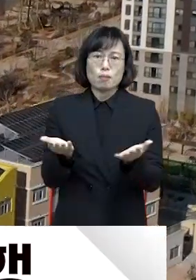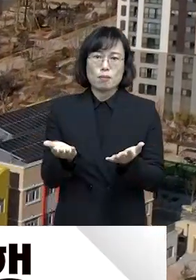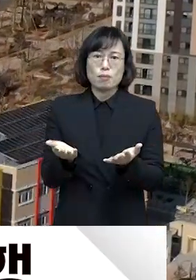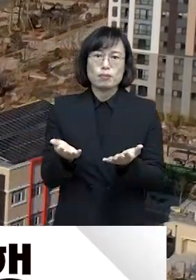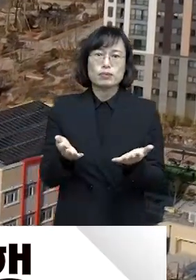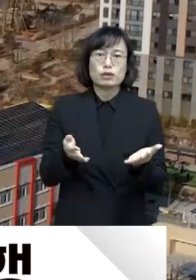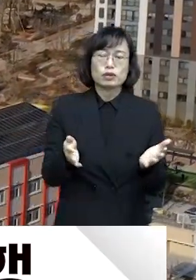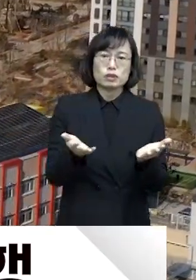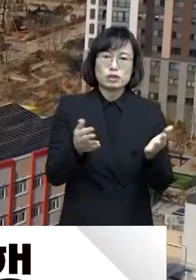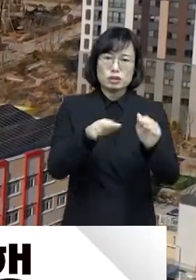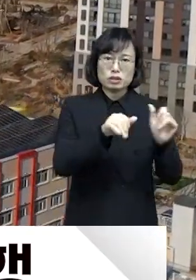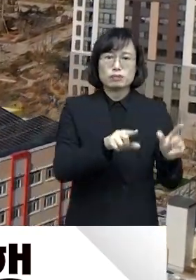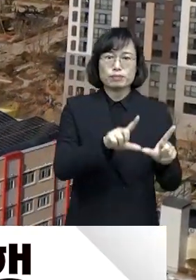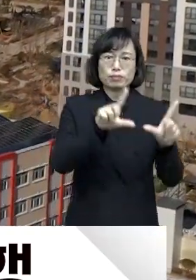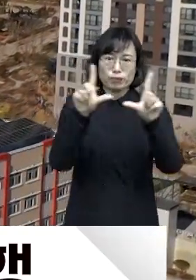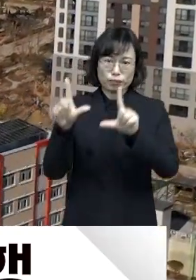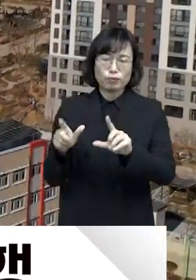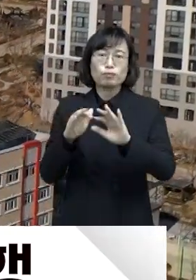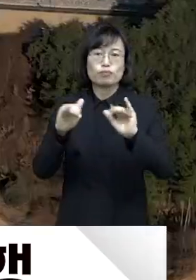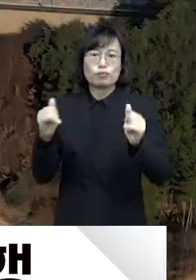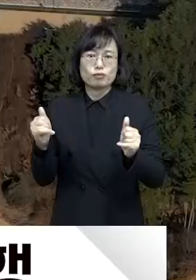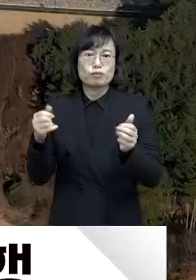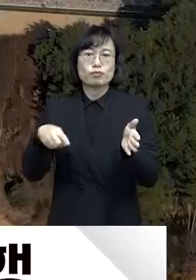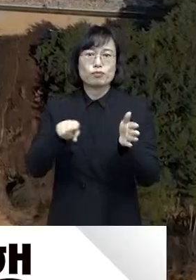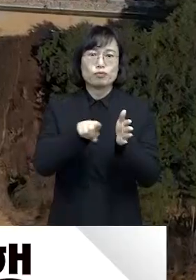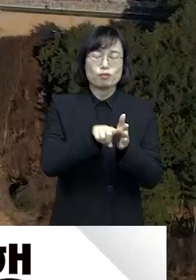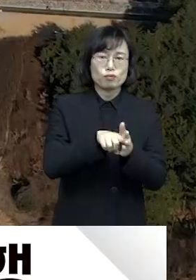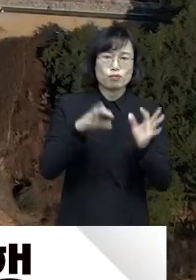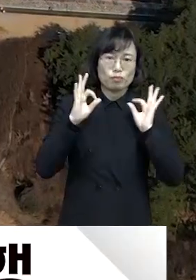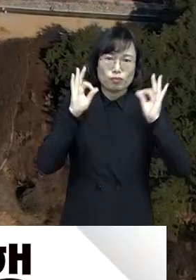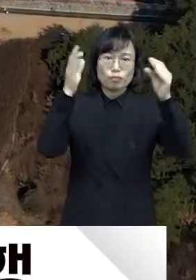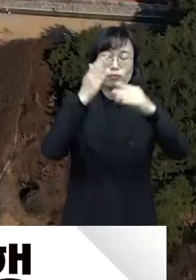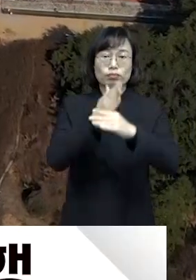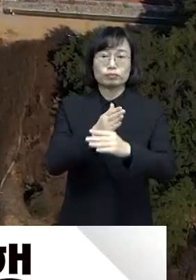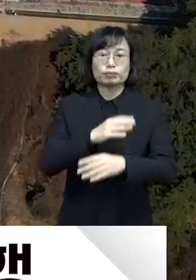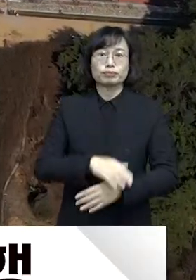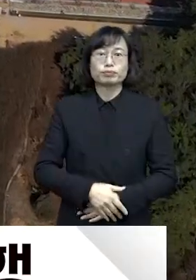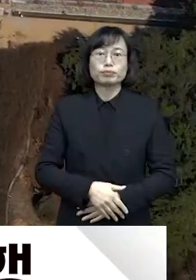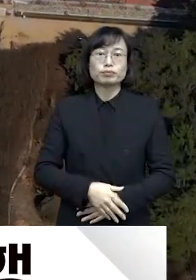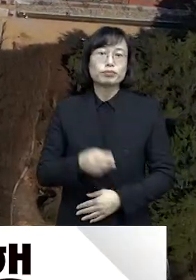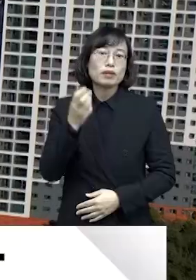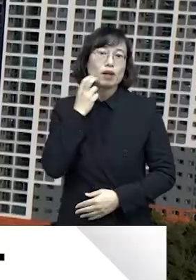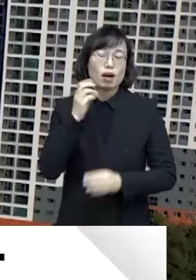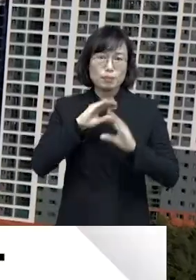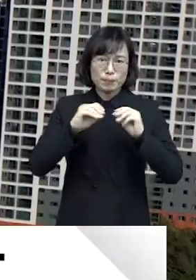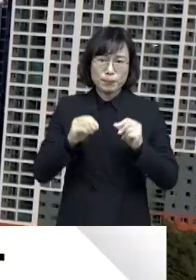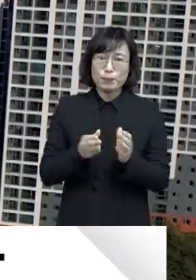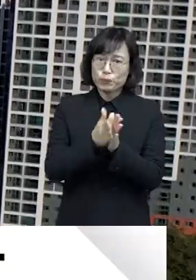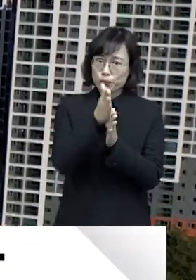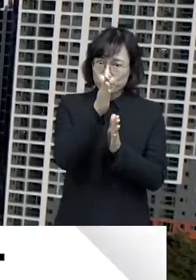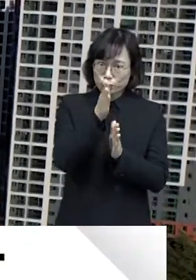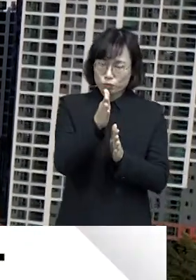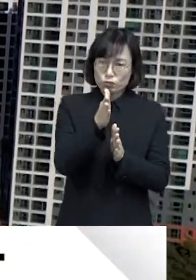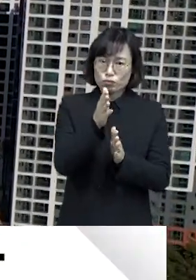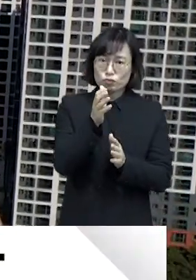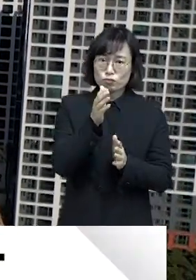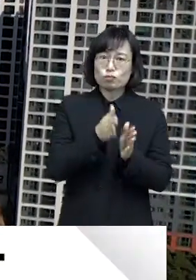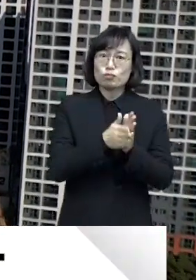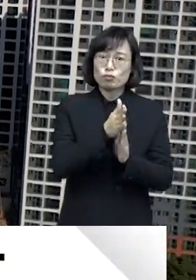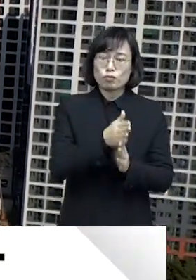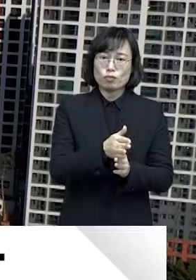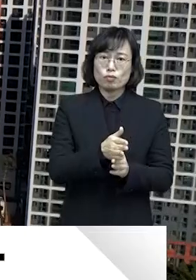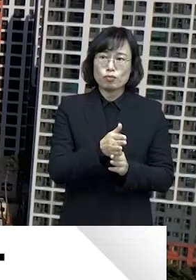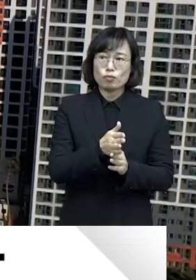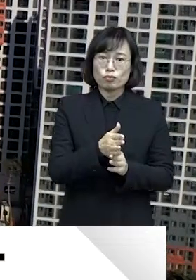따른 관련 업무 진행을 비롯한 입주민 생활 편익 향상에 만전을 기하고 있습니다. 차송 신도시는 현재